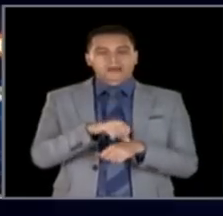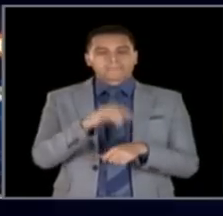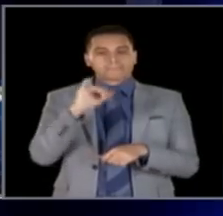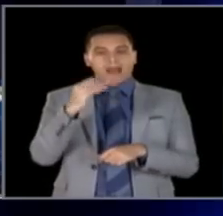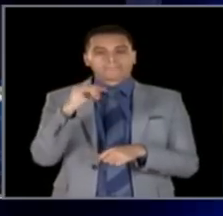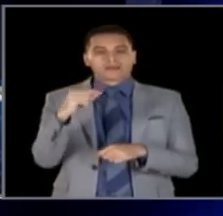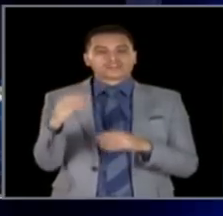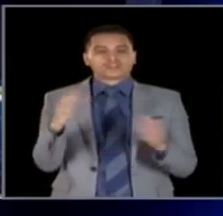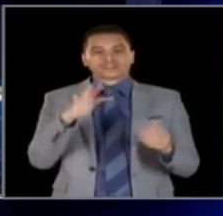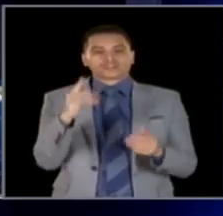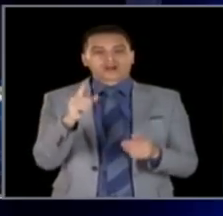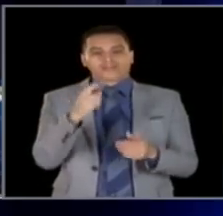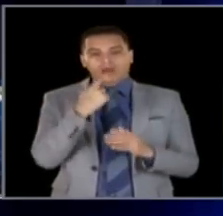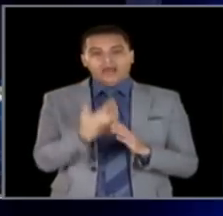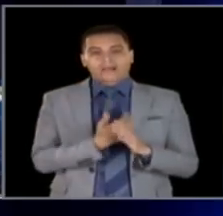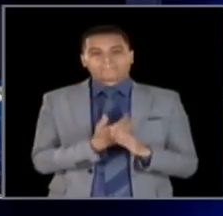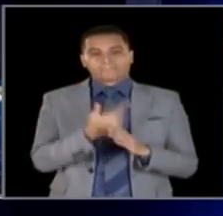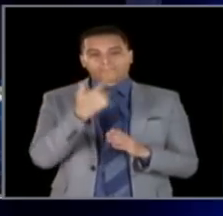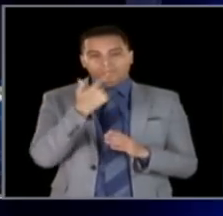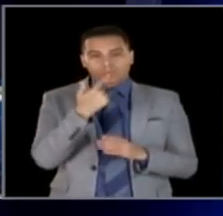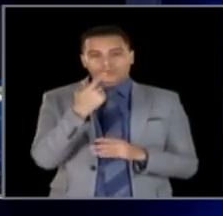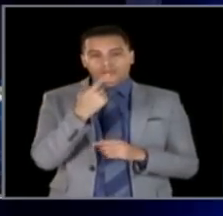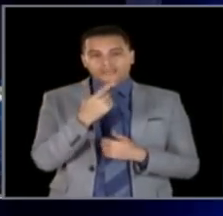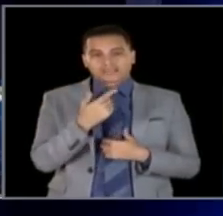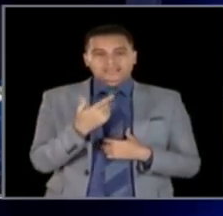شرف إجابتك.